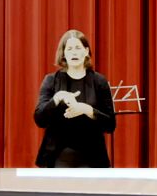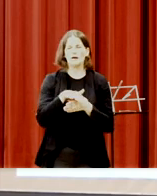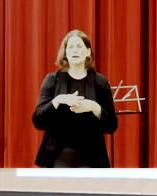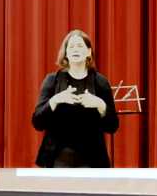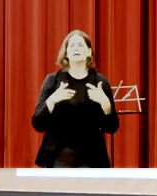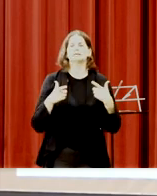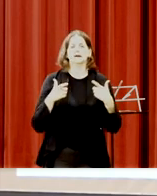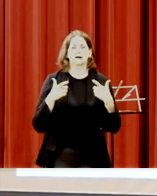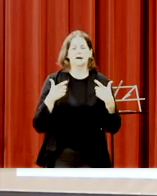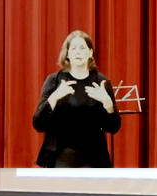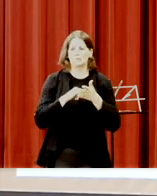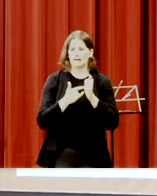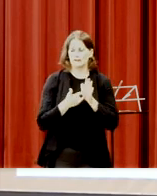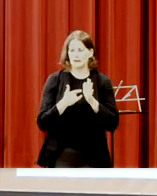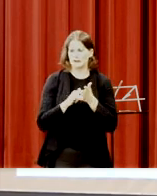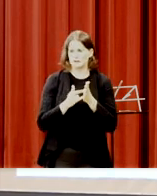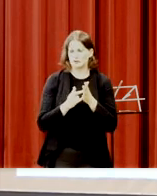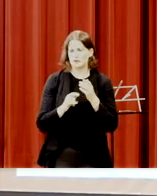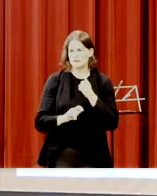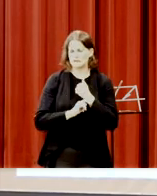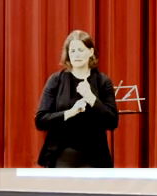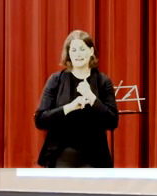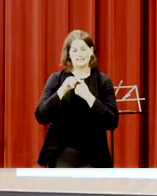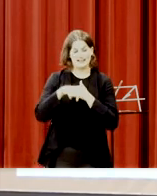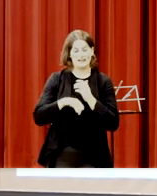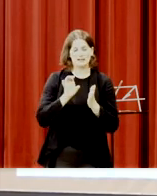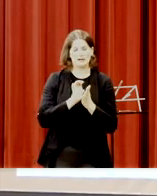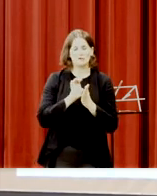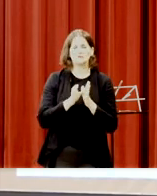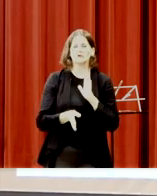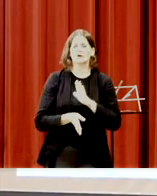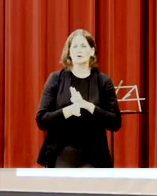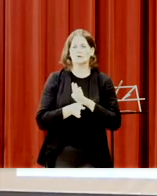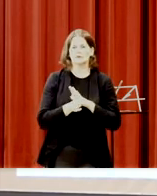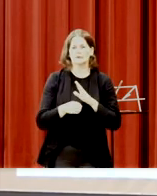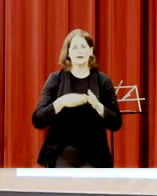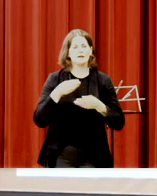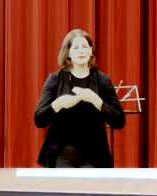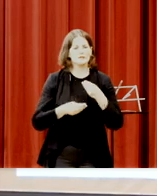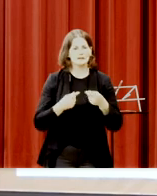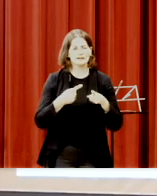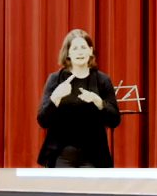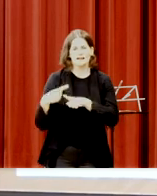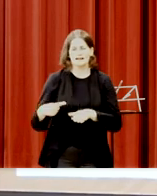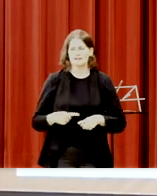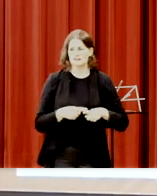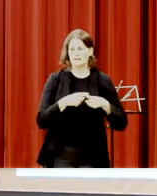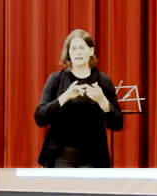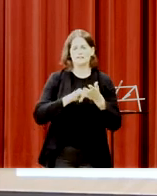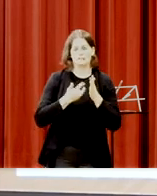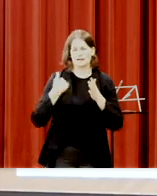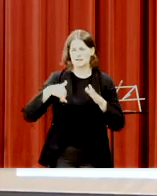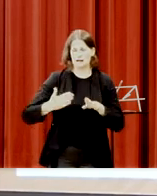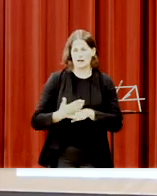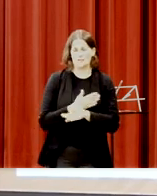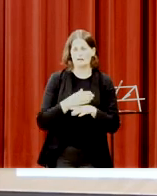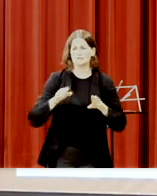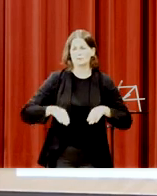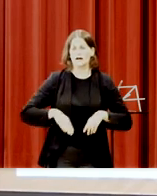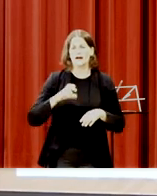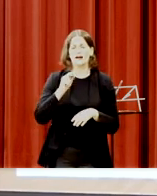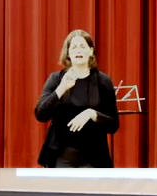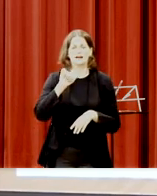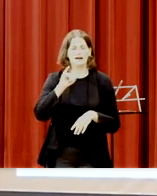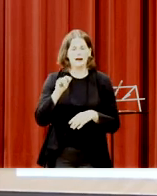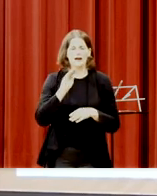plans aprovats, el CRAI, el de docència, el de foment de la recerca i la docència en català, i també serà el moment de